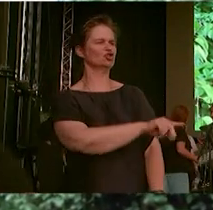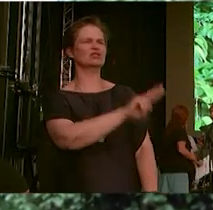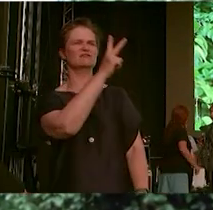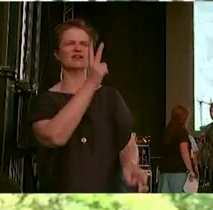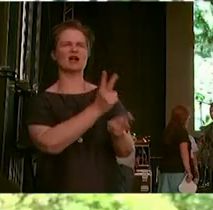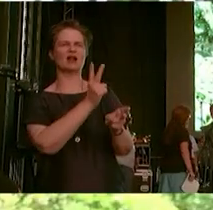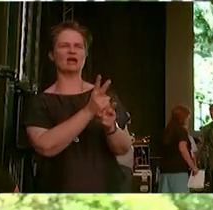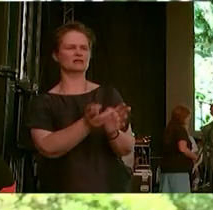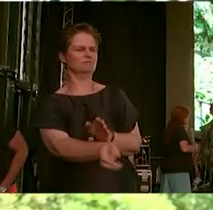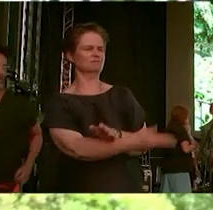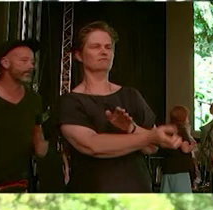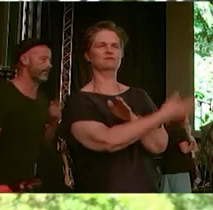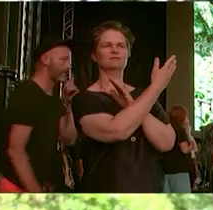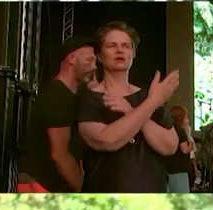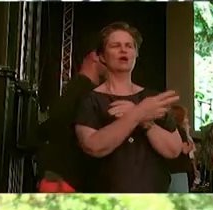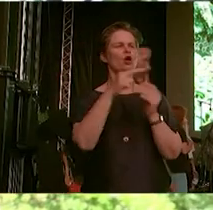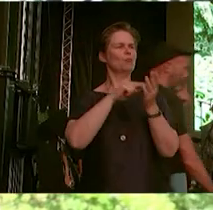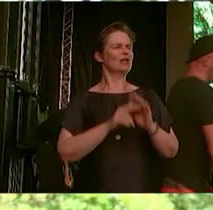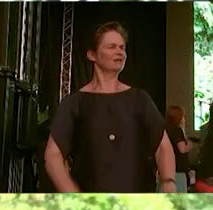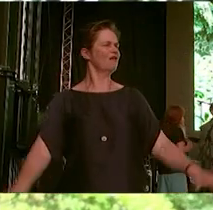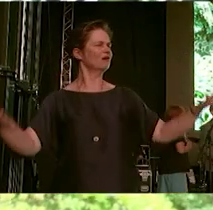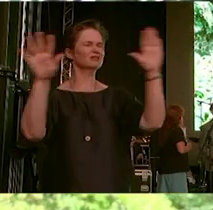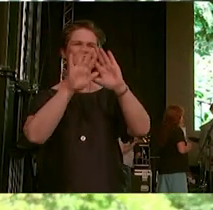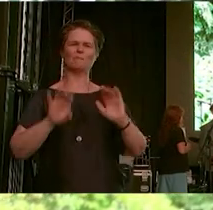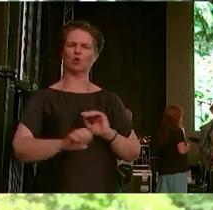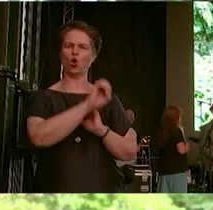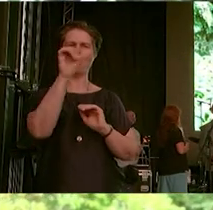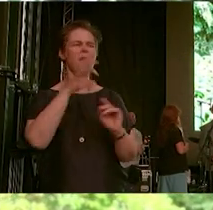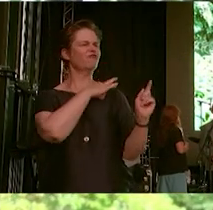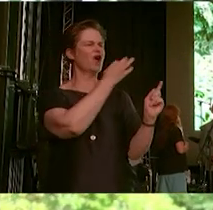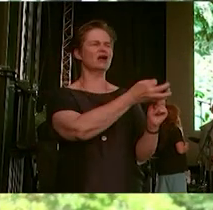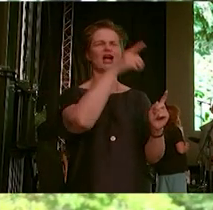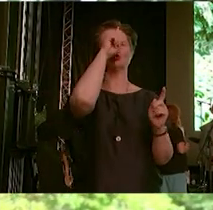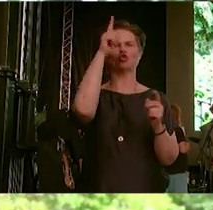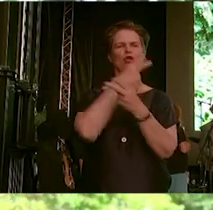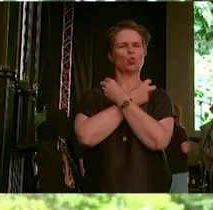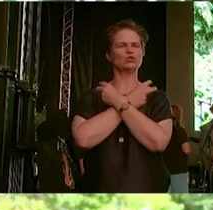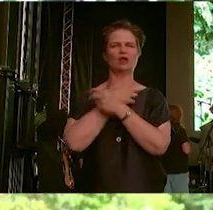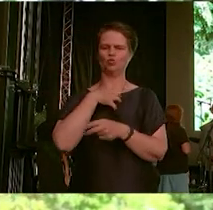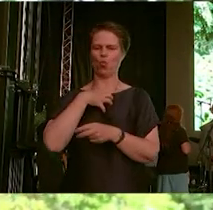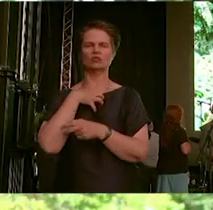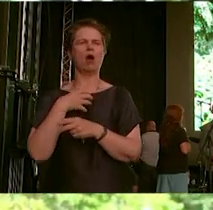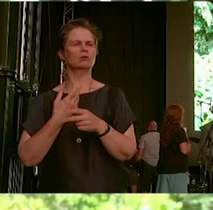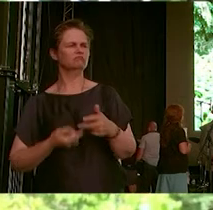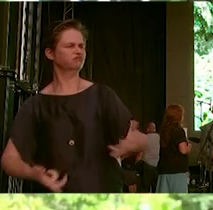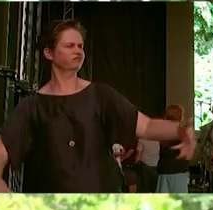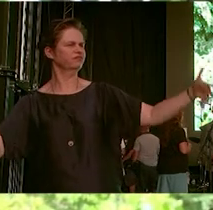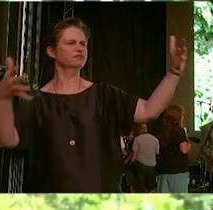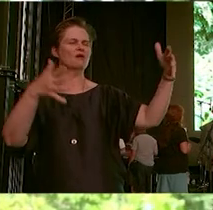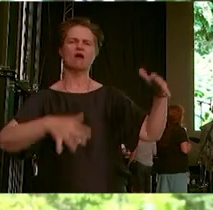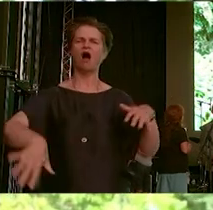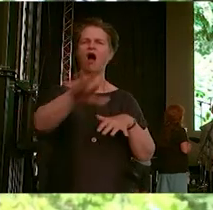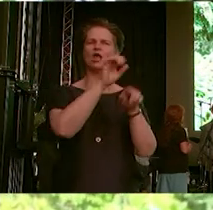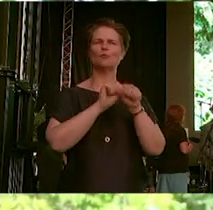bezeichnen und zu behandeln. Wir haben Politiker in ganz Europa, in Frankreich, in Deutschland, in Österreich, in Ungarn, in Polen, in allen möglichen